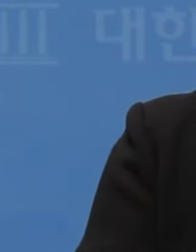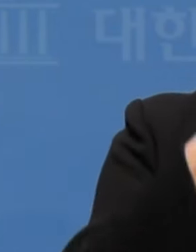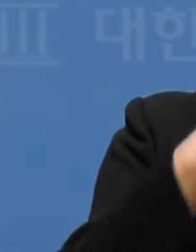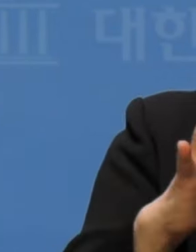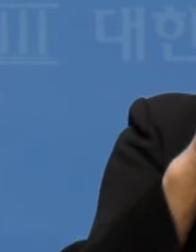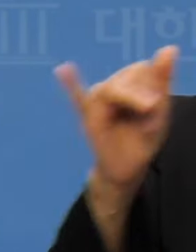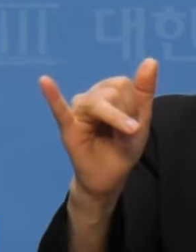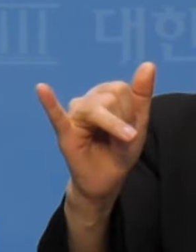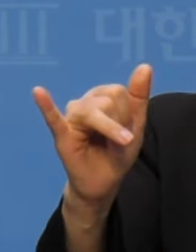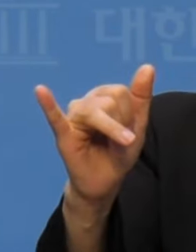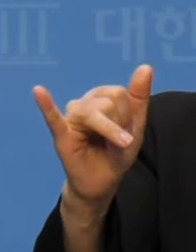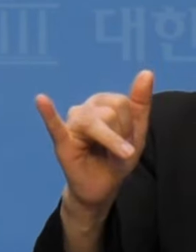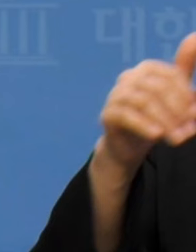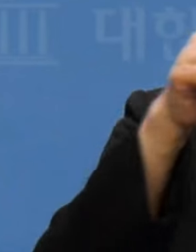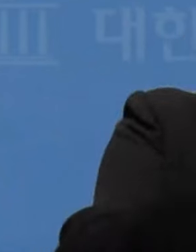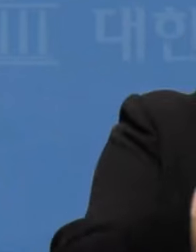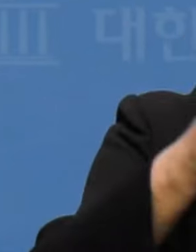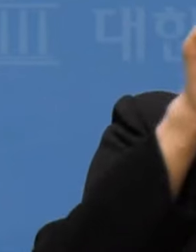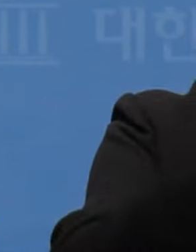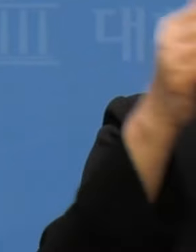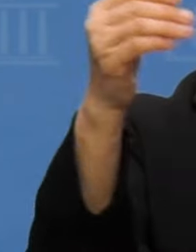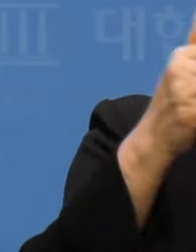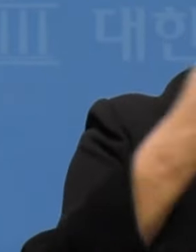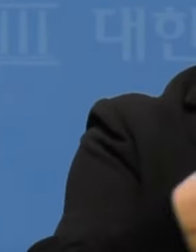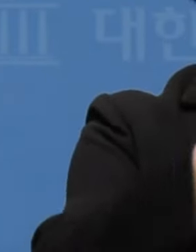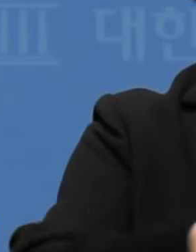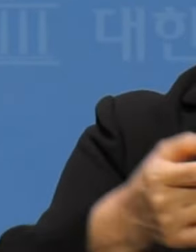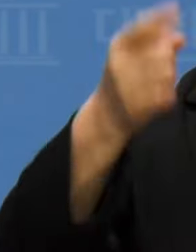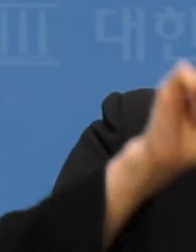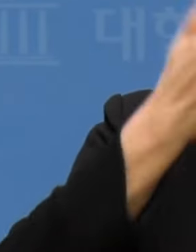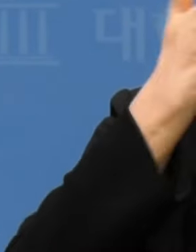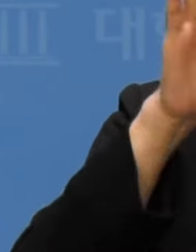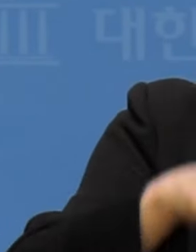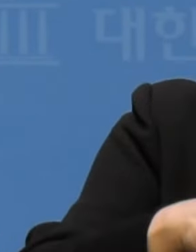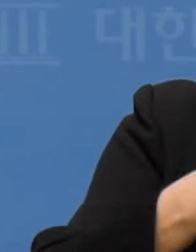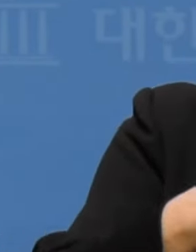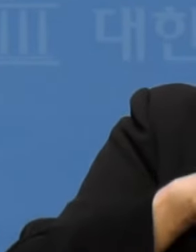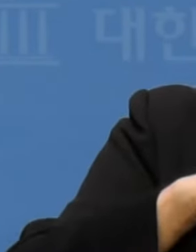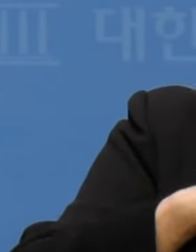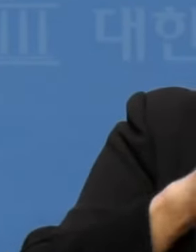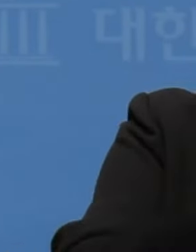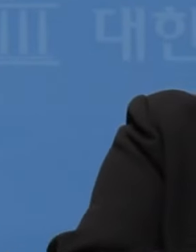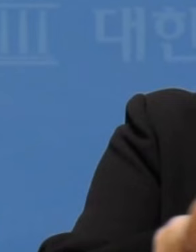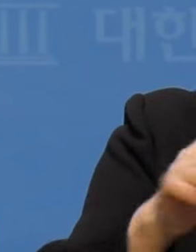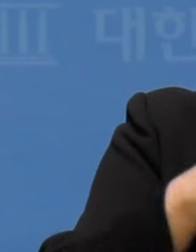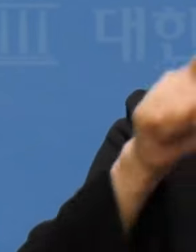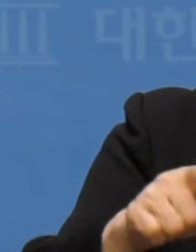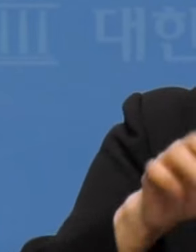오직 국민들께서 총선에 관심을 기울이고 적극적으로 참여하실 때 비로소 이 비극의